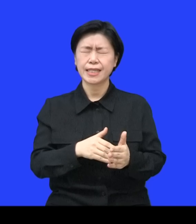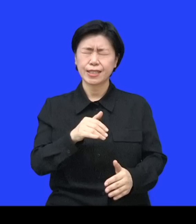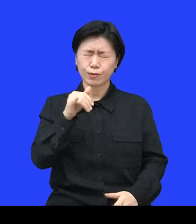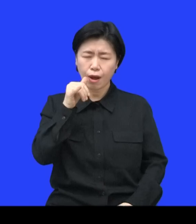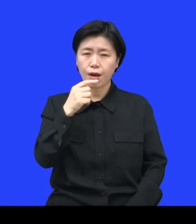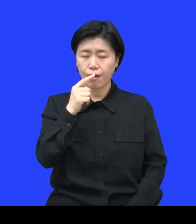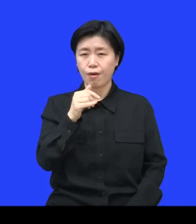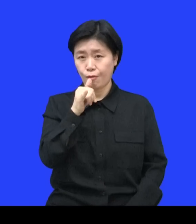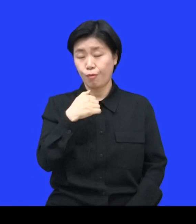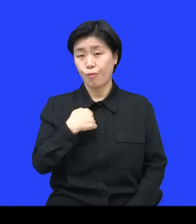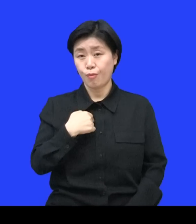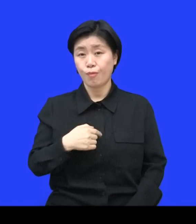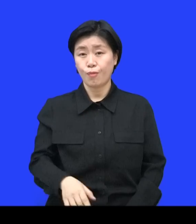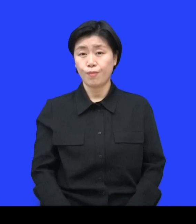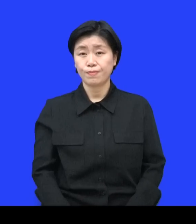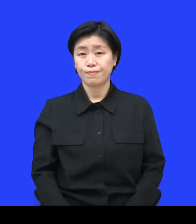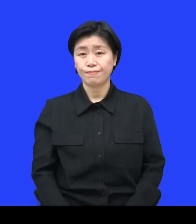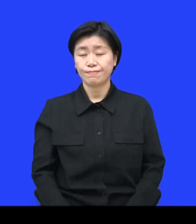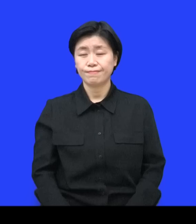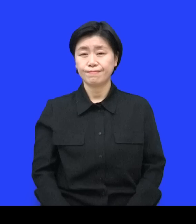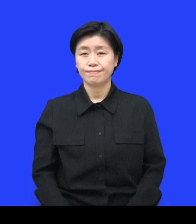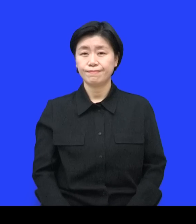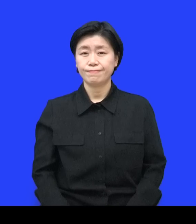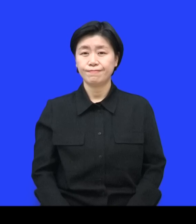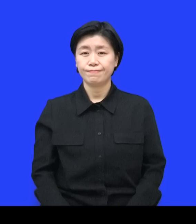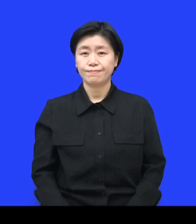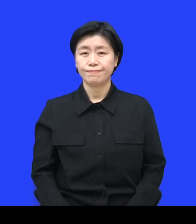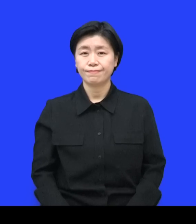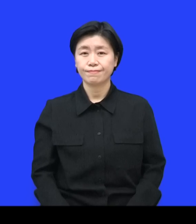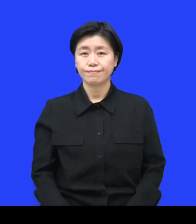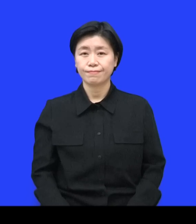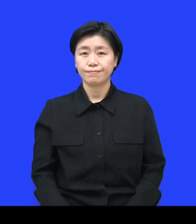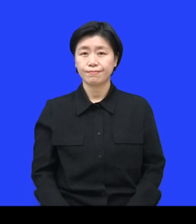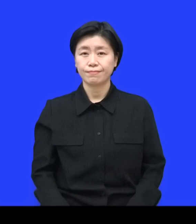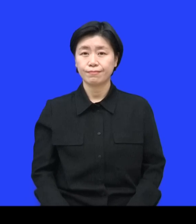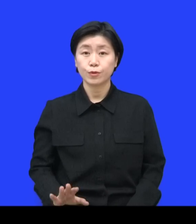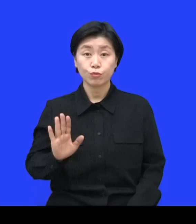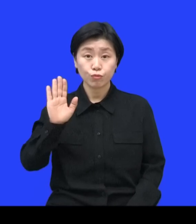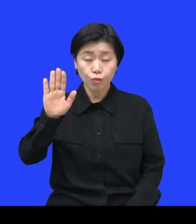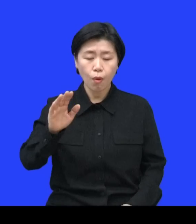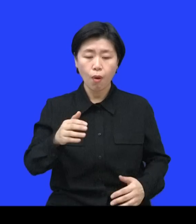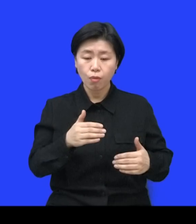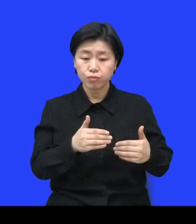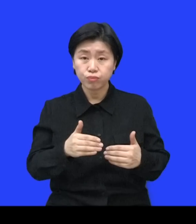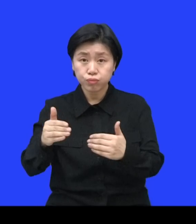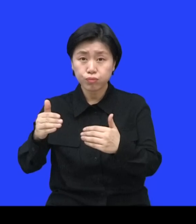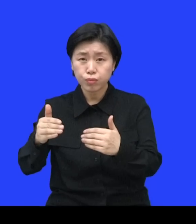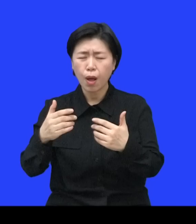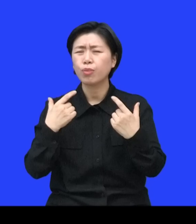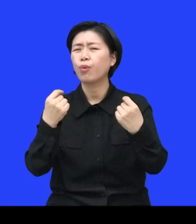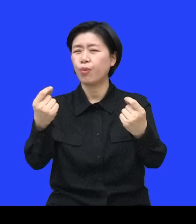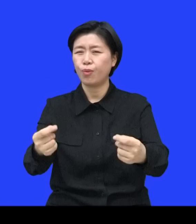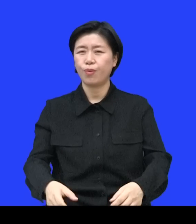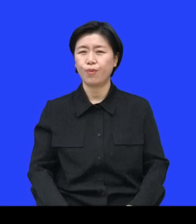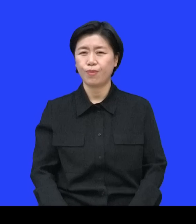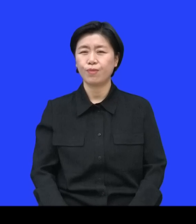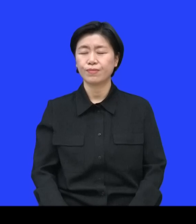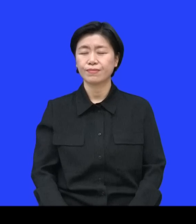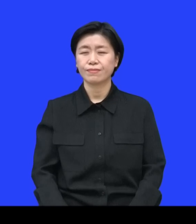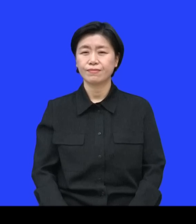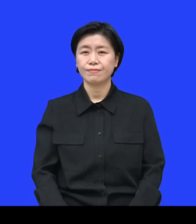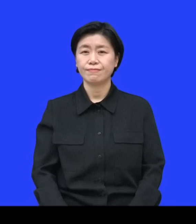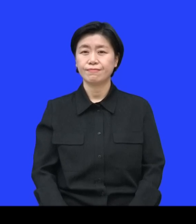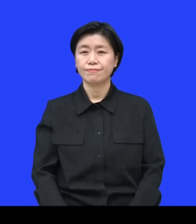해가지고 계속해서 살았던 그런 기억이 납니다. 네. 계속해서 지나가니까 고등학교 때도 뭐